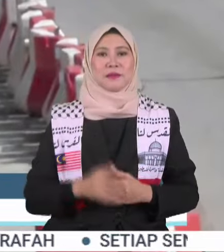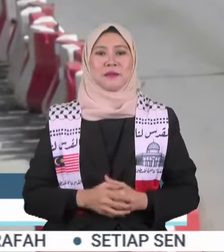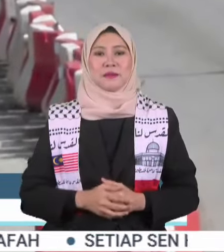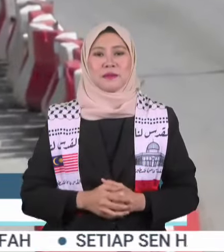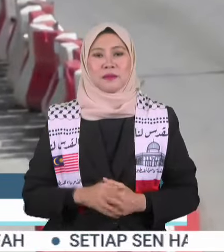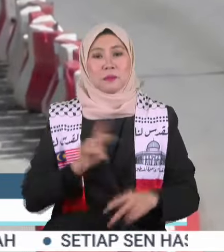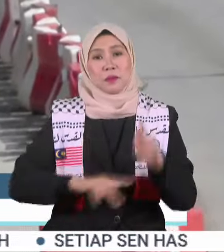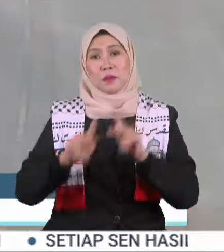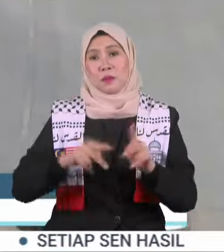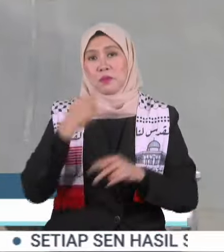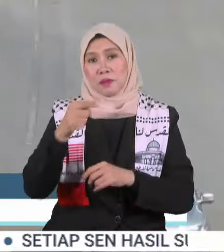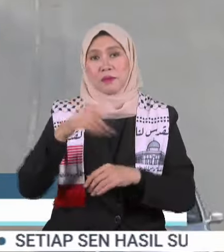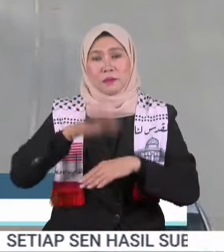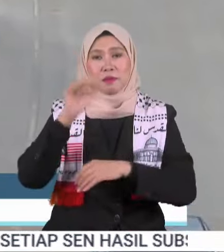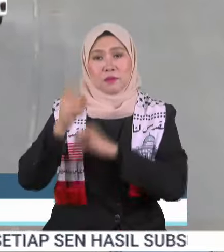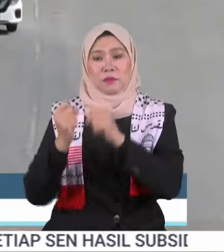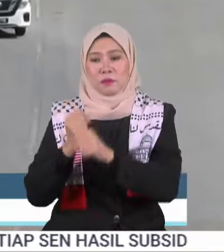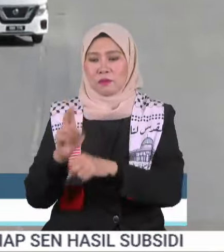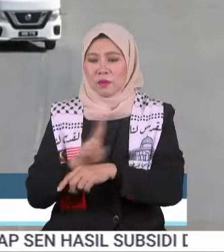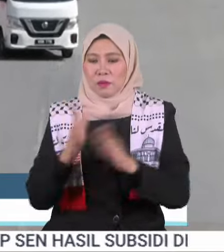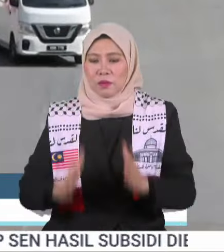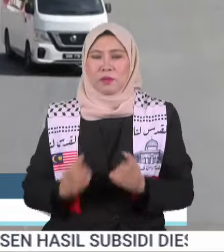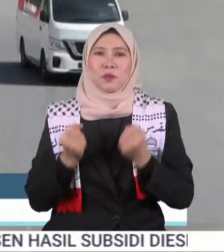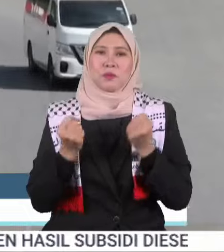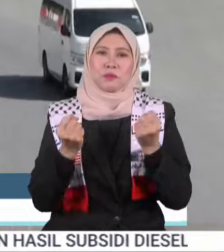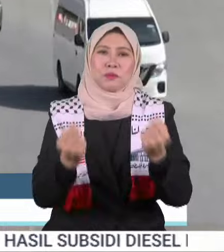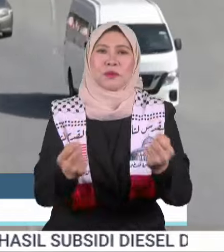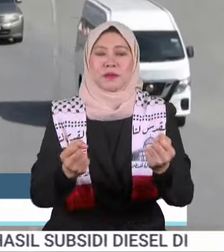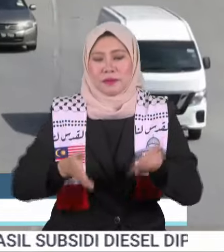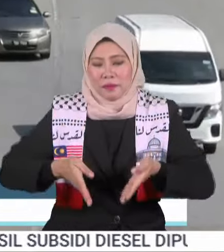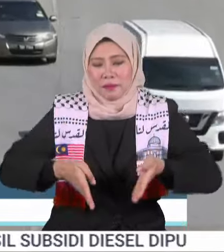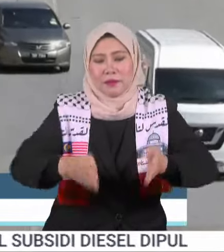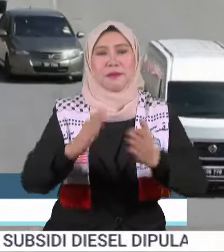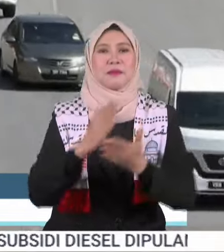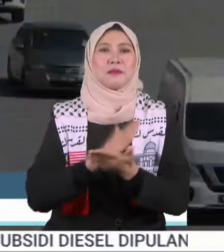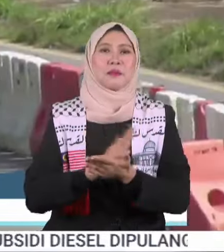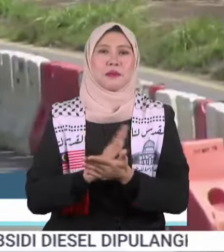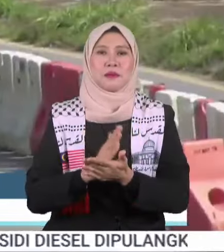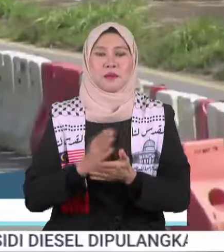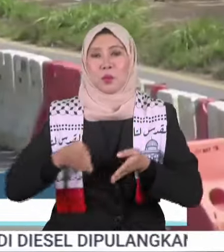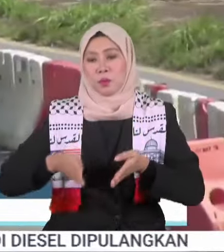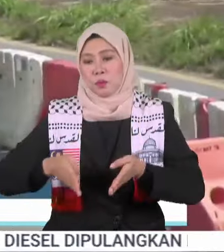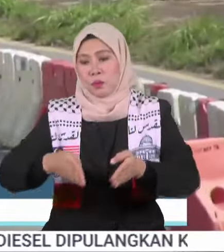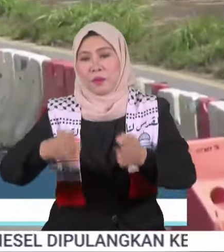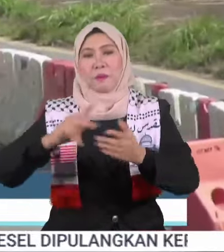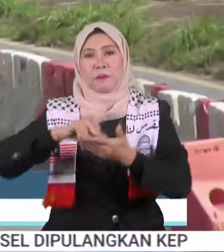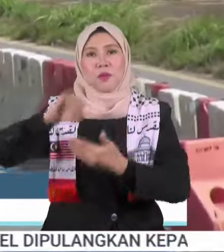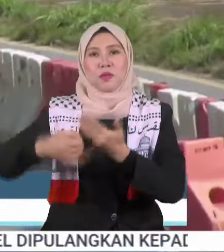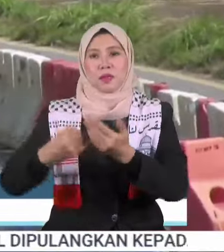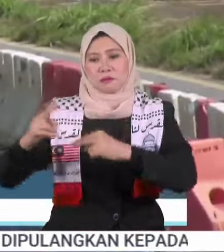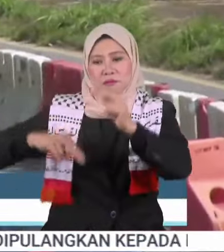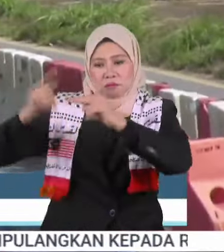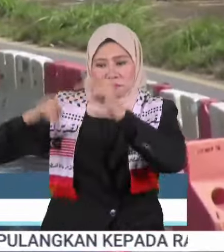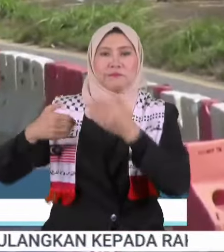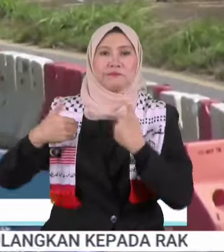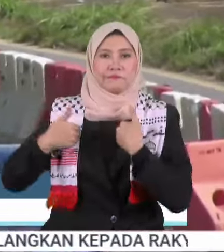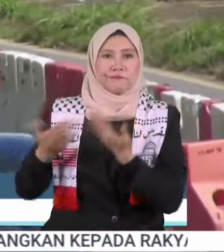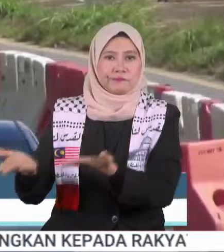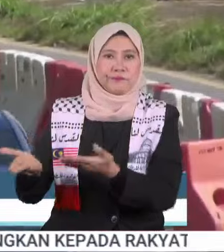Menurut penduduk, sejak lebih setahun lalu, pengguna perlu melalui jalan sementara yang disediakan bagi memberi laluan kepada projek pembinaan jalan